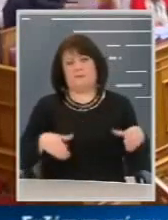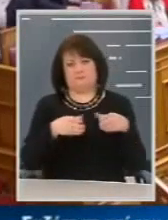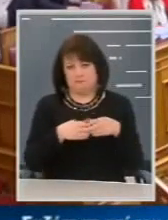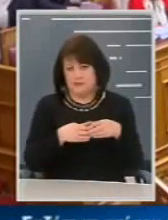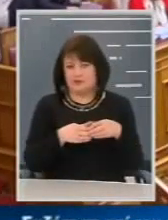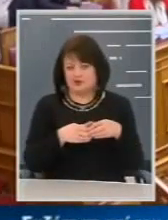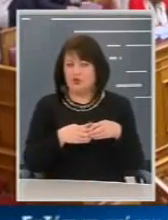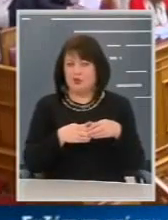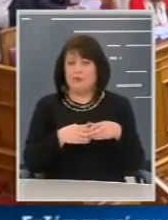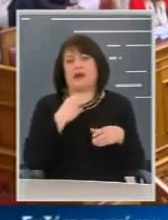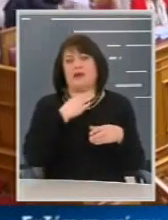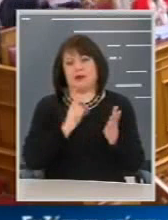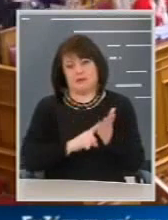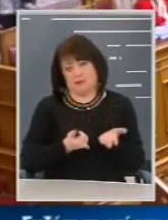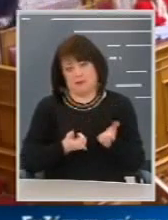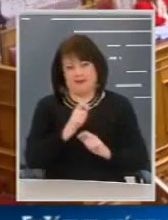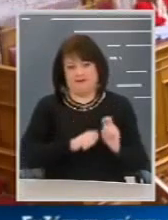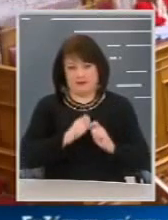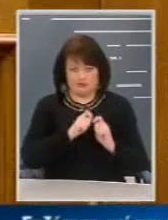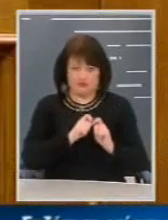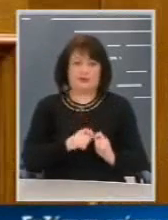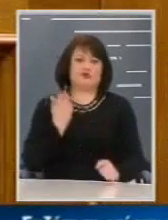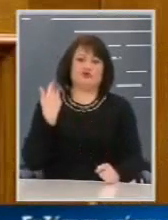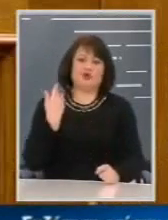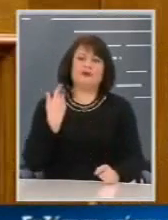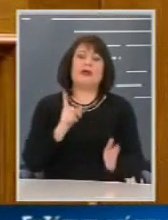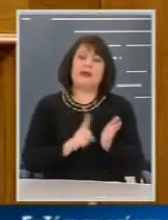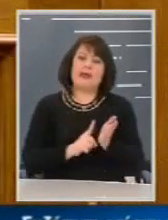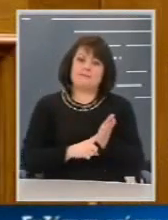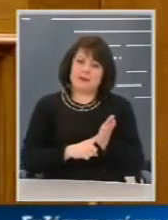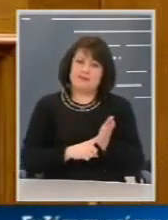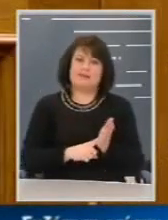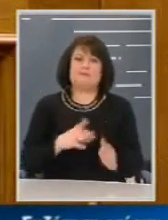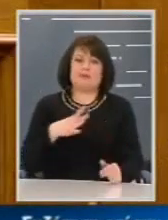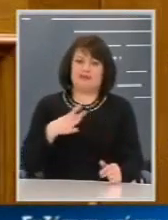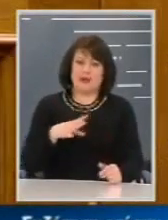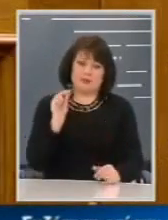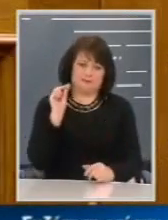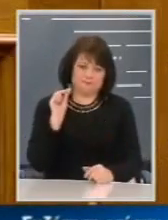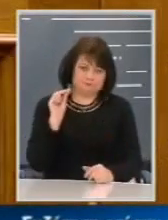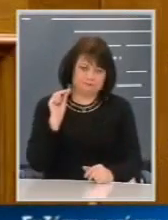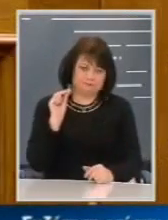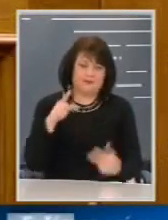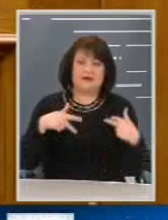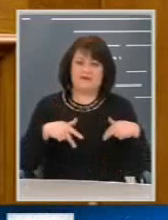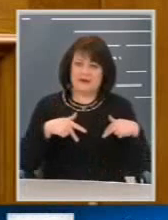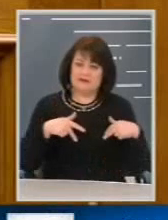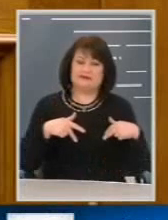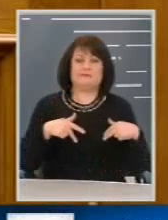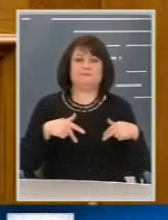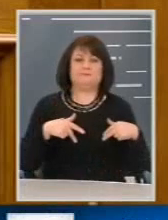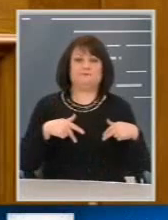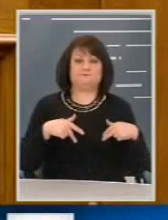Επιτροπής υπηρέτησε μια αναγκαιότητα. Ήταν συνεπής προς τη διακηρυγμένη πρόθεση και δέσμευση της κυβέρνησης